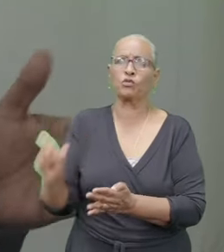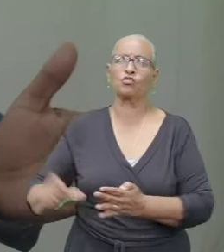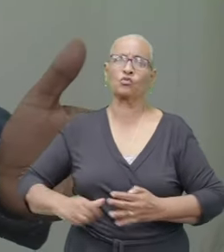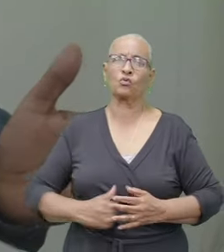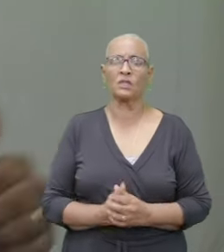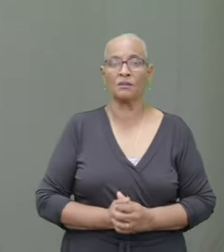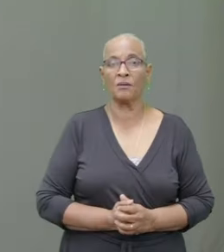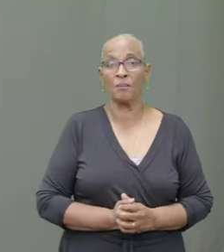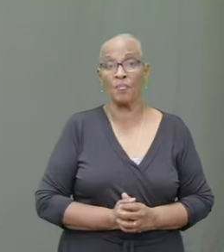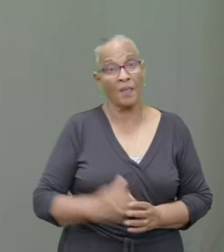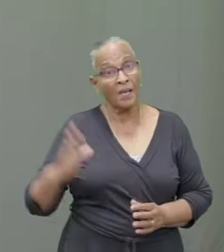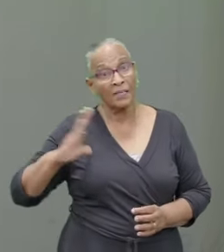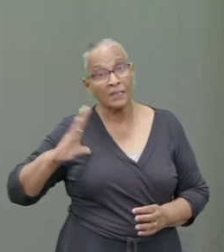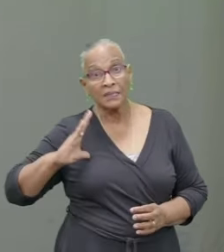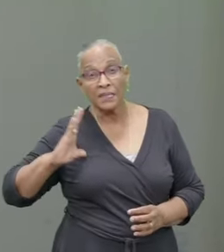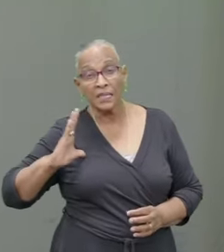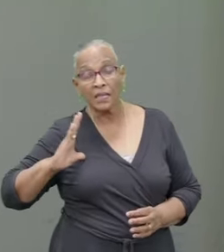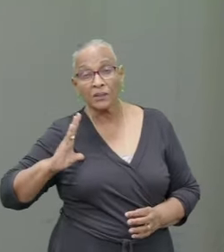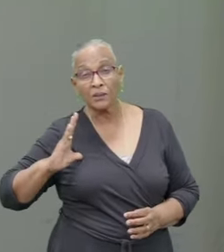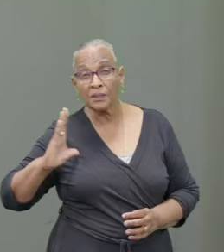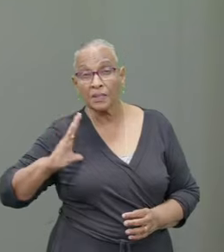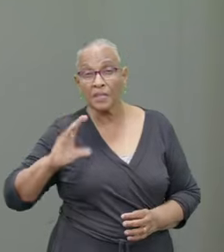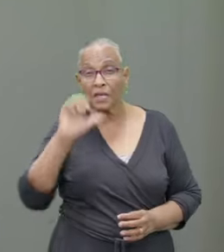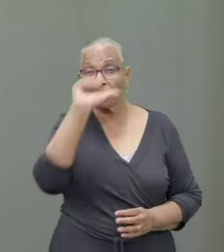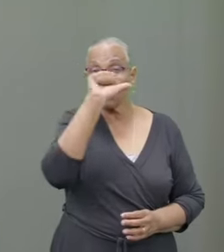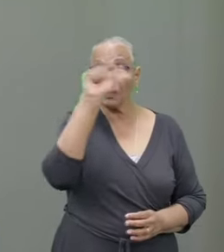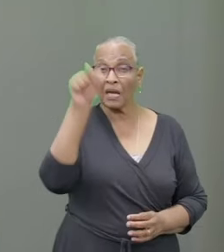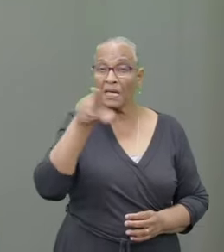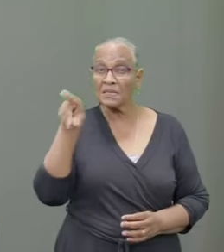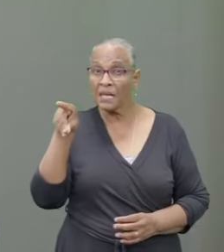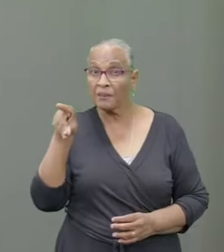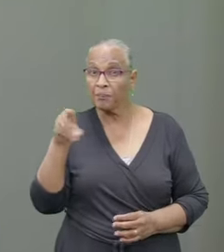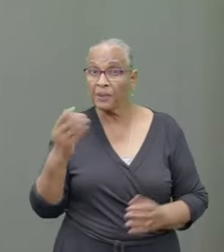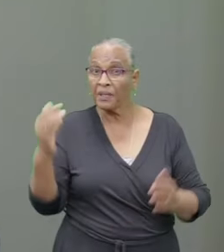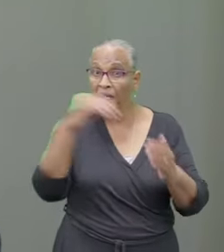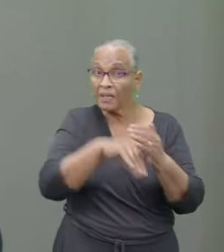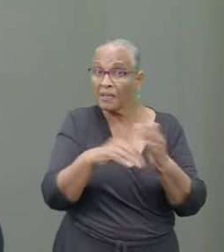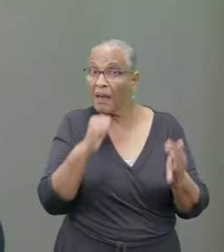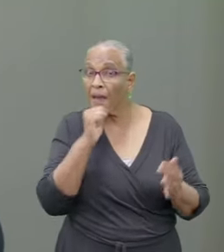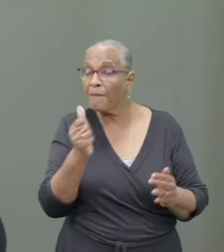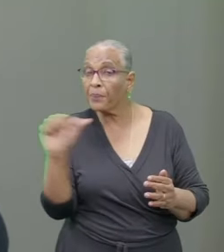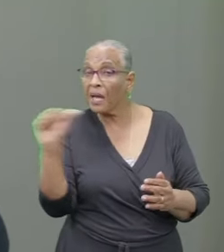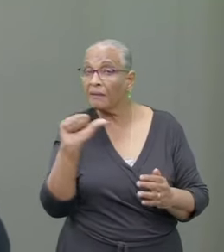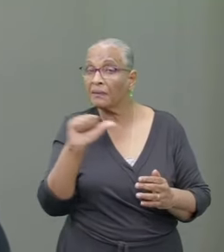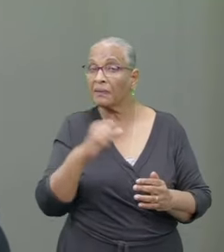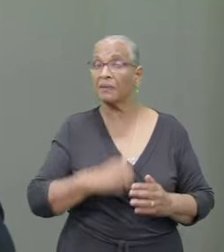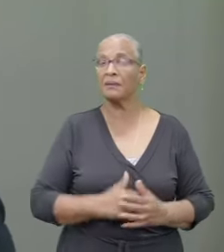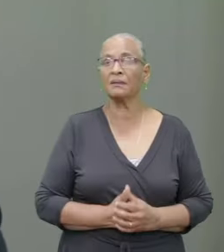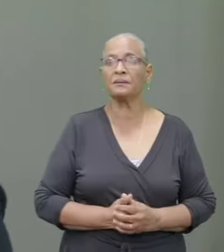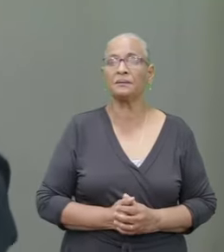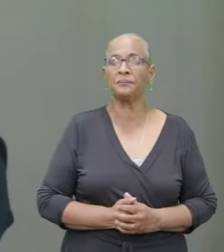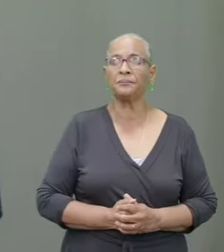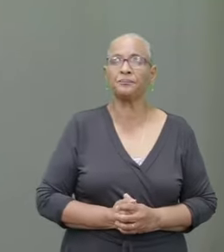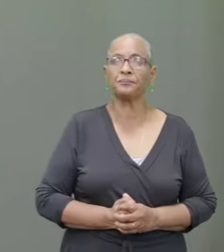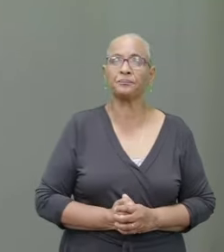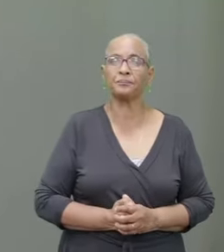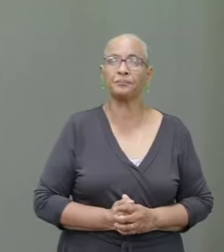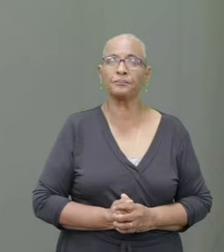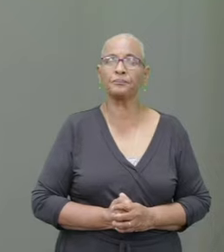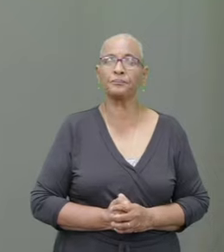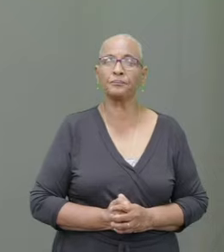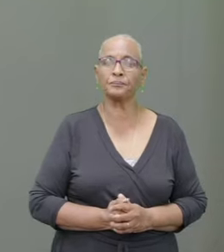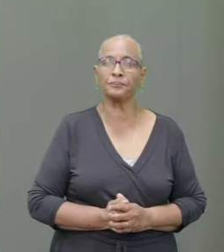of directeur dan nog wat aanvullingen, nog niet. Dan kunnen wij overgaan tot vragen. Ja, dank u wel.